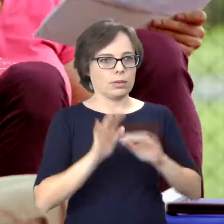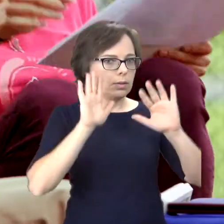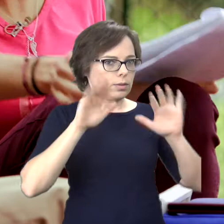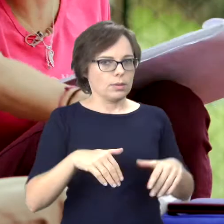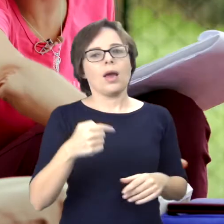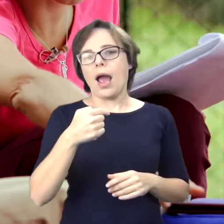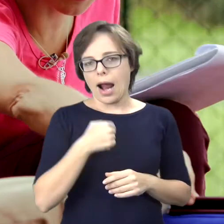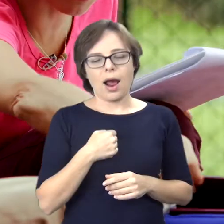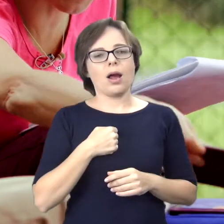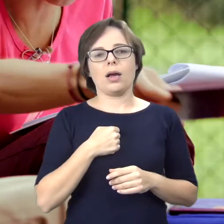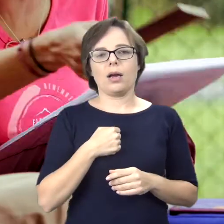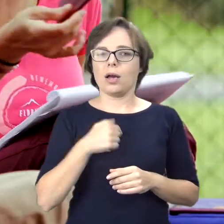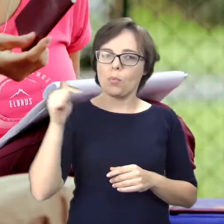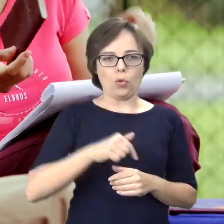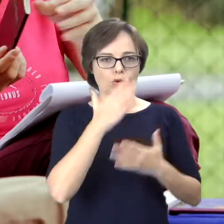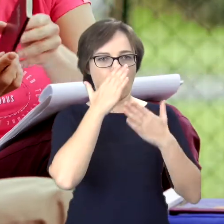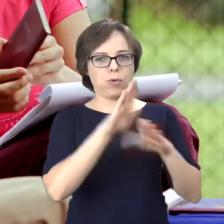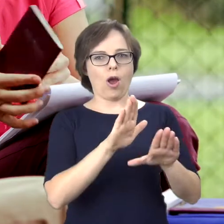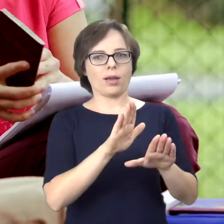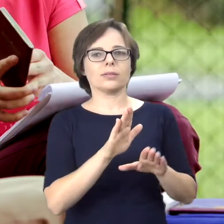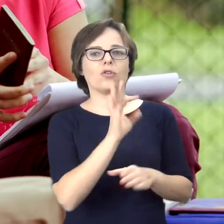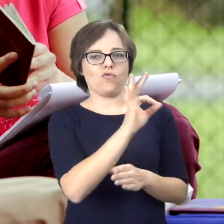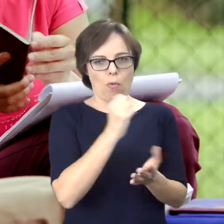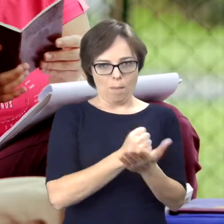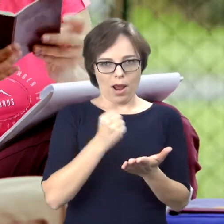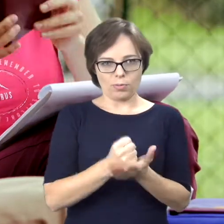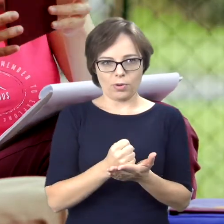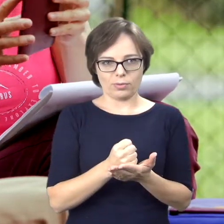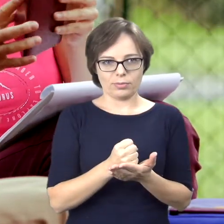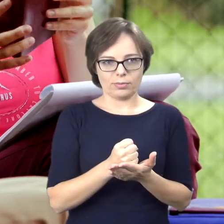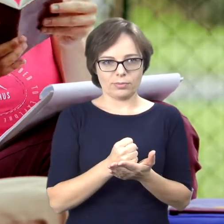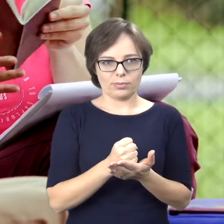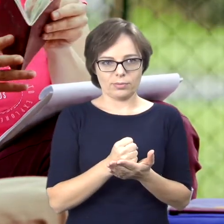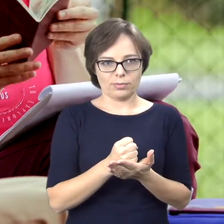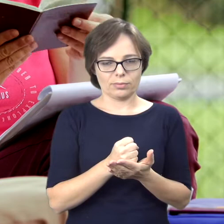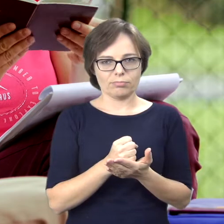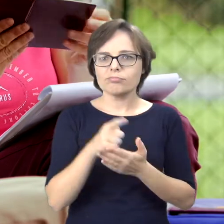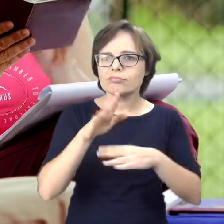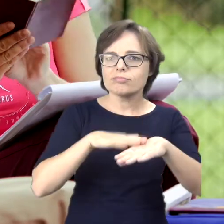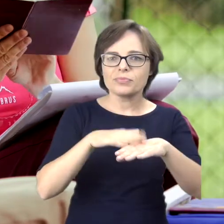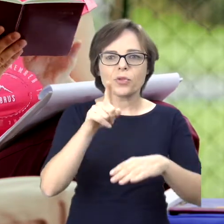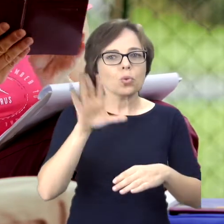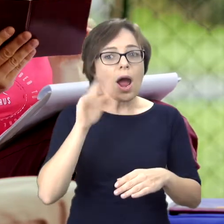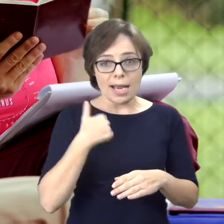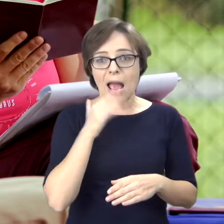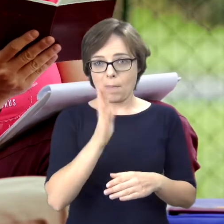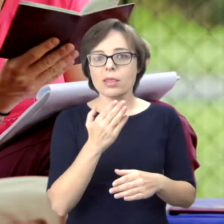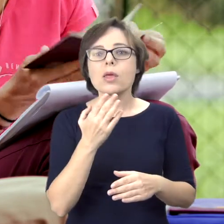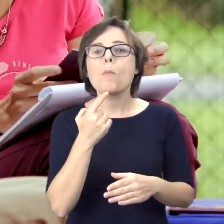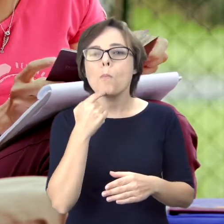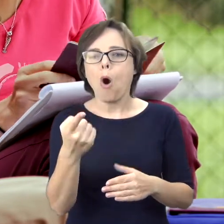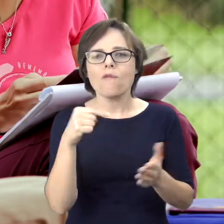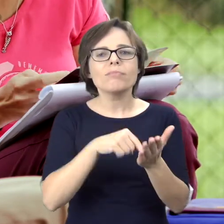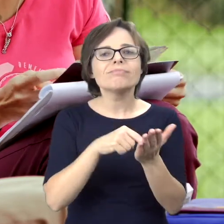mnie jakby nie pokazała twojego paszportu, nie wiem, jak my to... Ja słuchajcie, będę wam mówić, jakie są